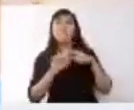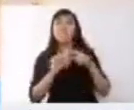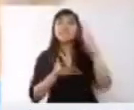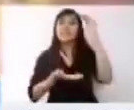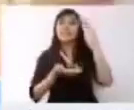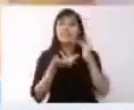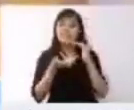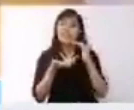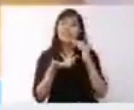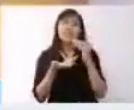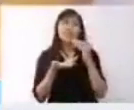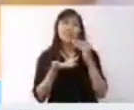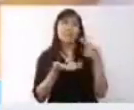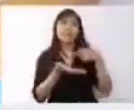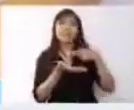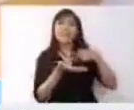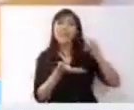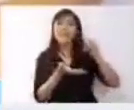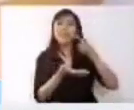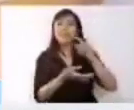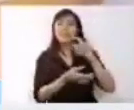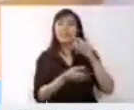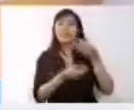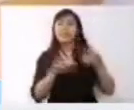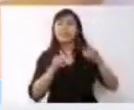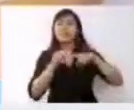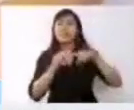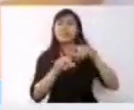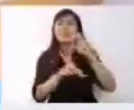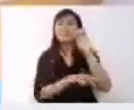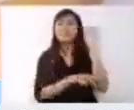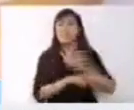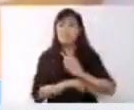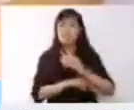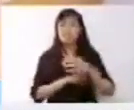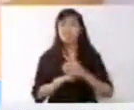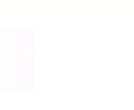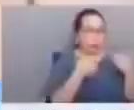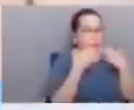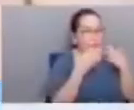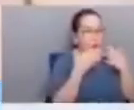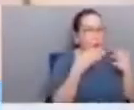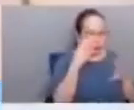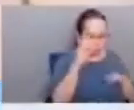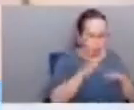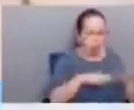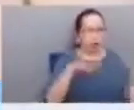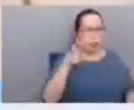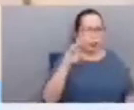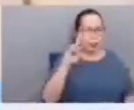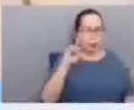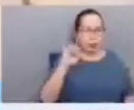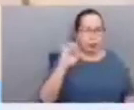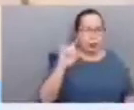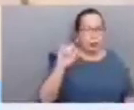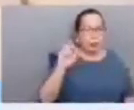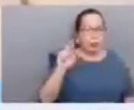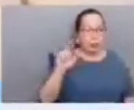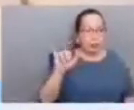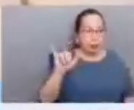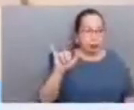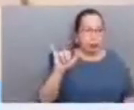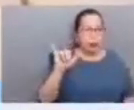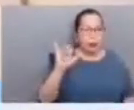na namin yan this October. Actually, kahapon, tumatanggap na kami ng mga applications. Ano po ba itong